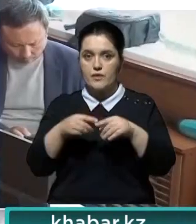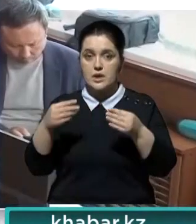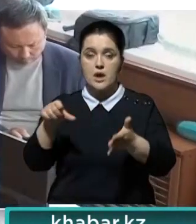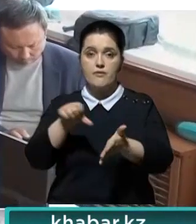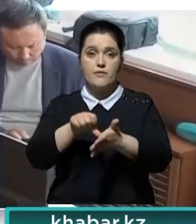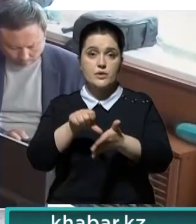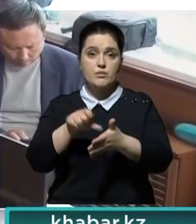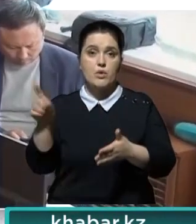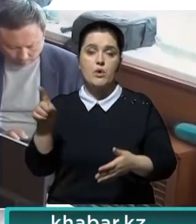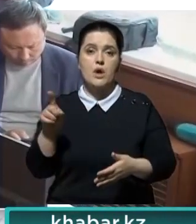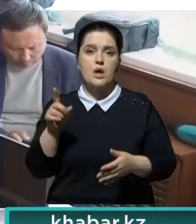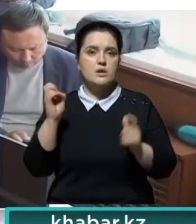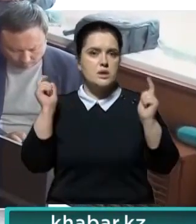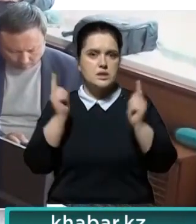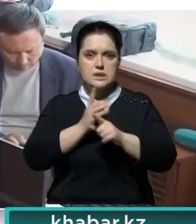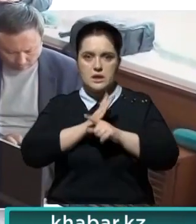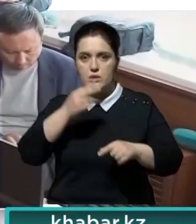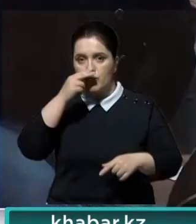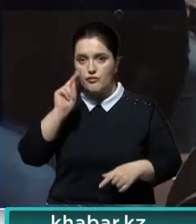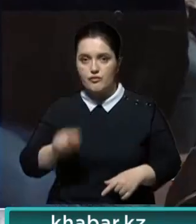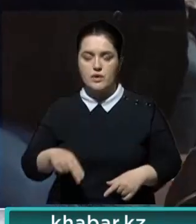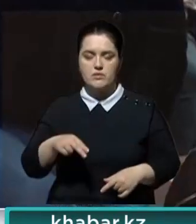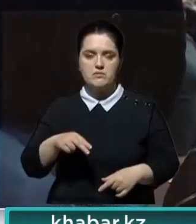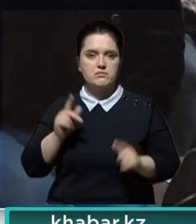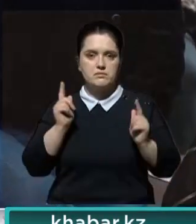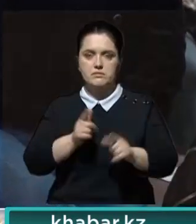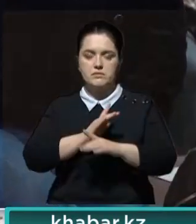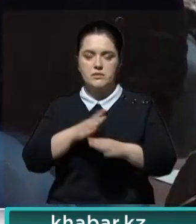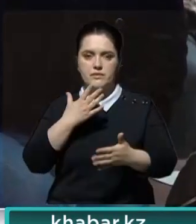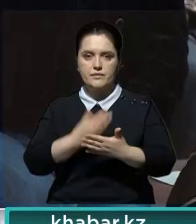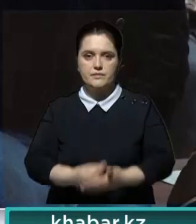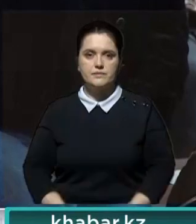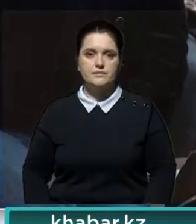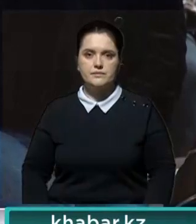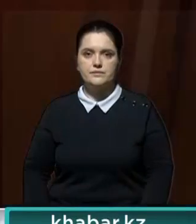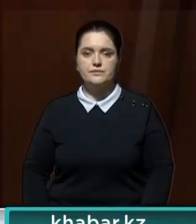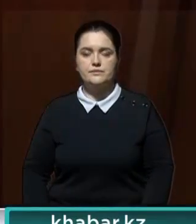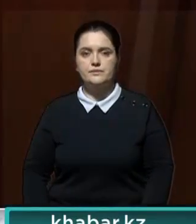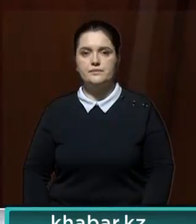Выступая, он подчеркнул, что не согласен с обвинением и вину свою не признал.